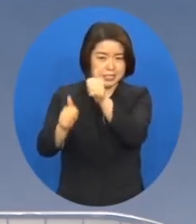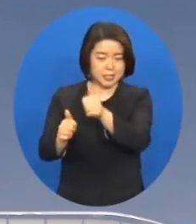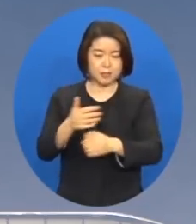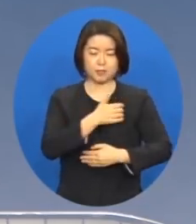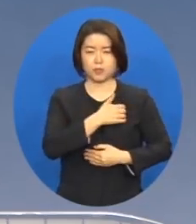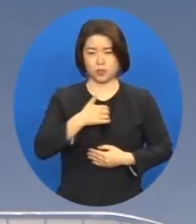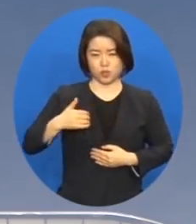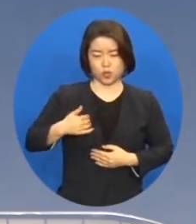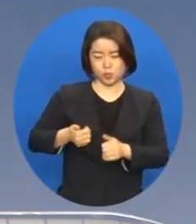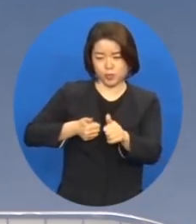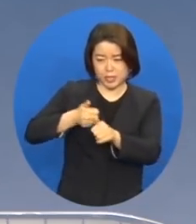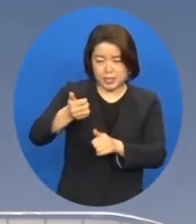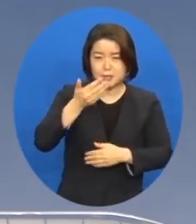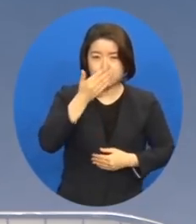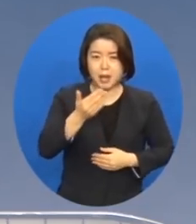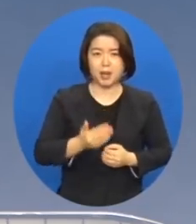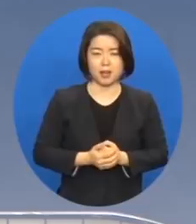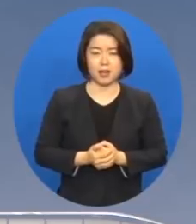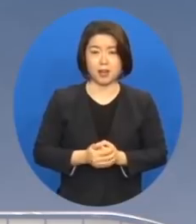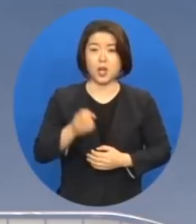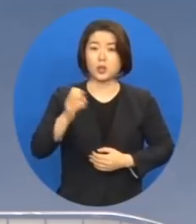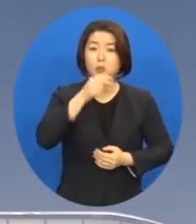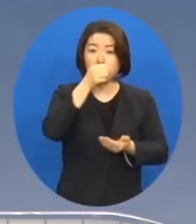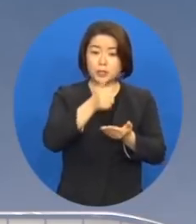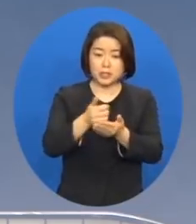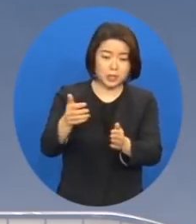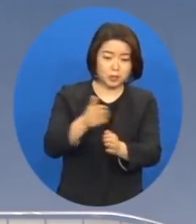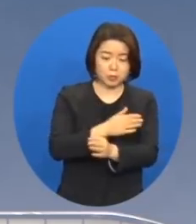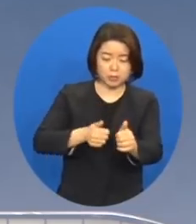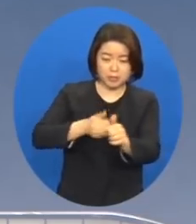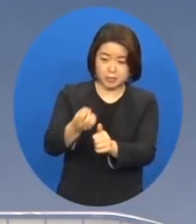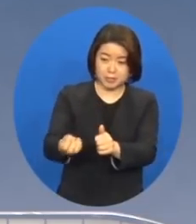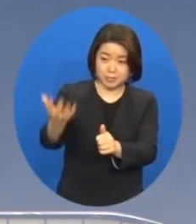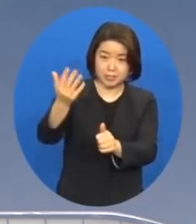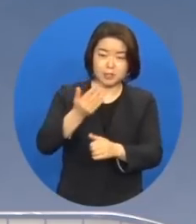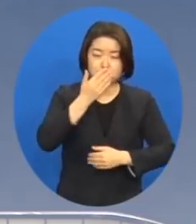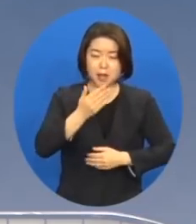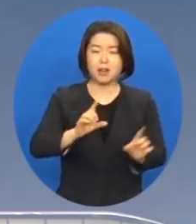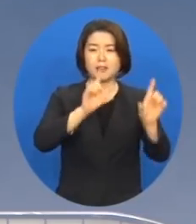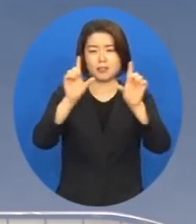이기고 그리고 죄에서도 승리하는 삶을 사는 것입니다.